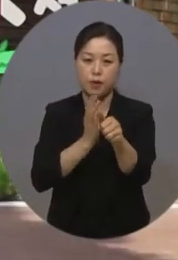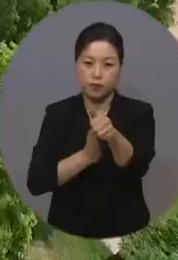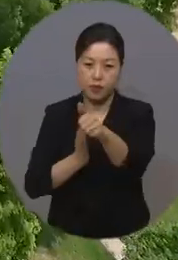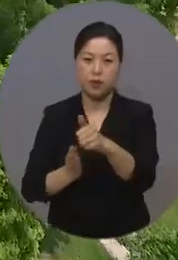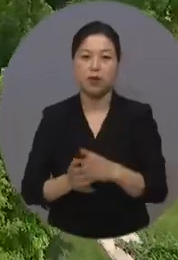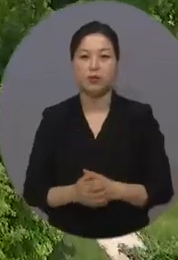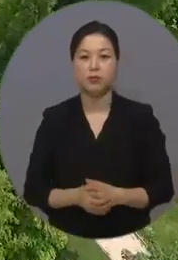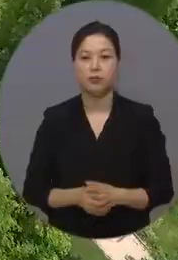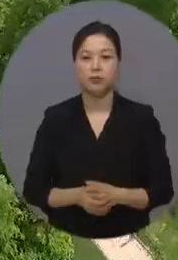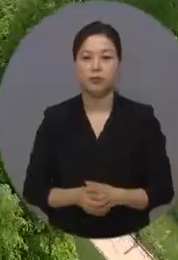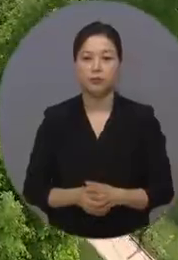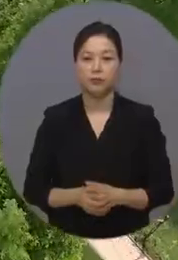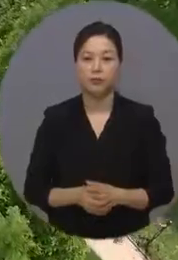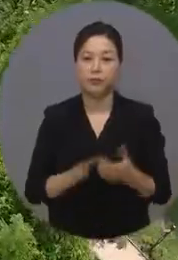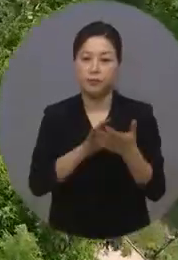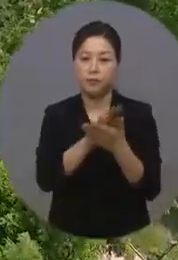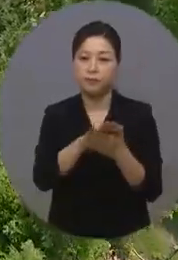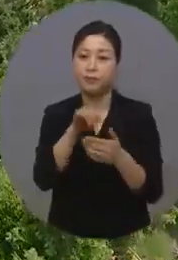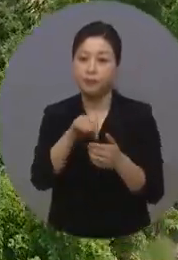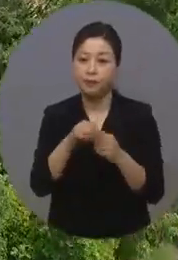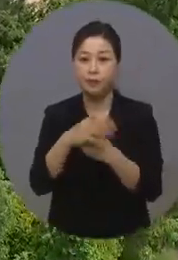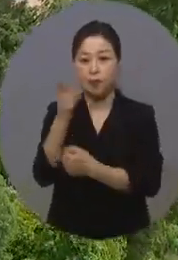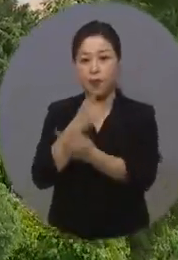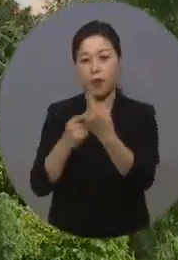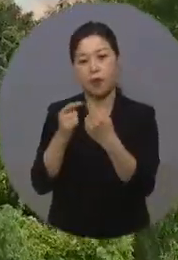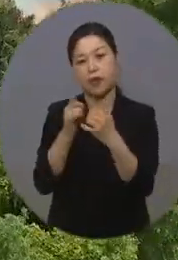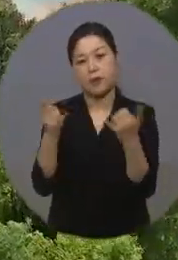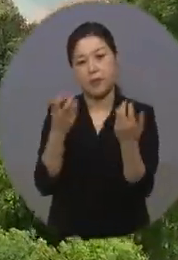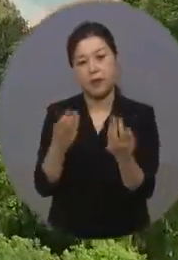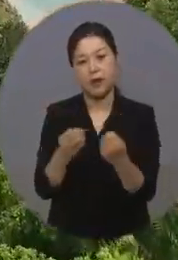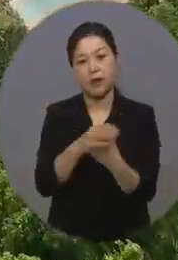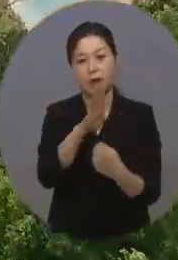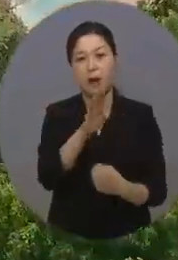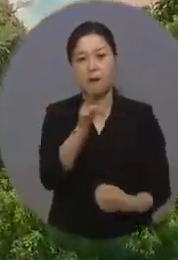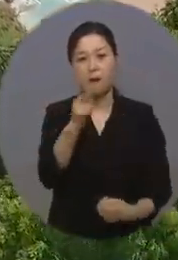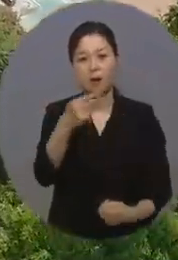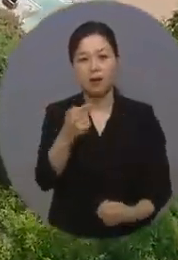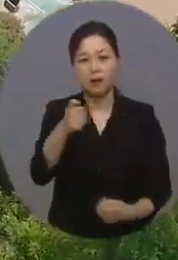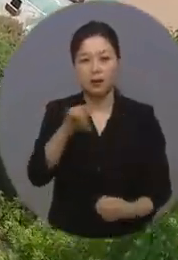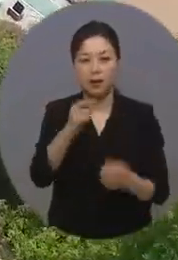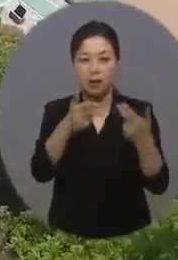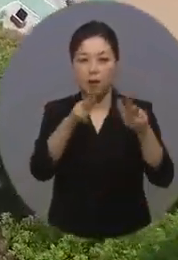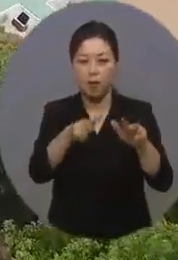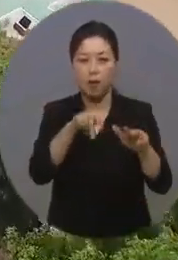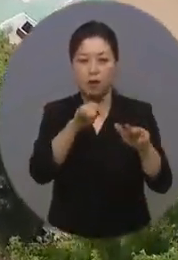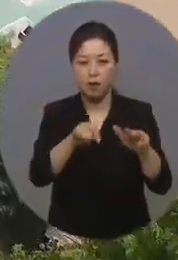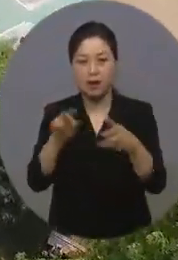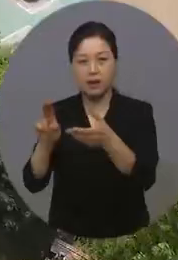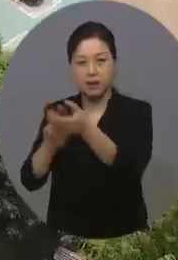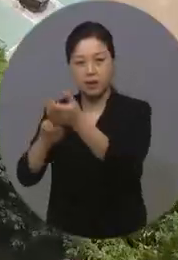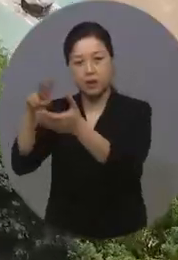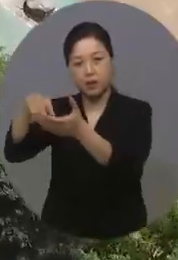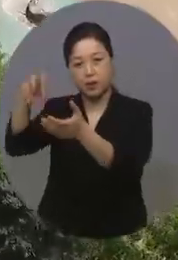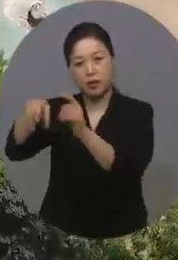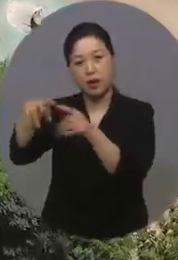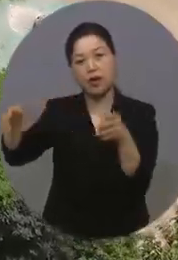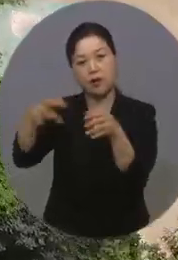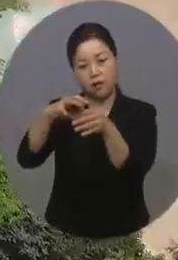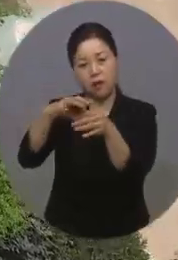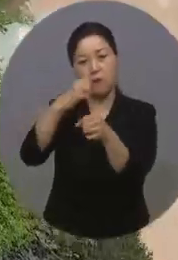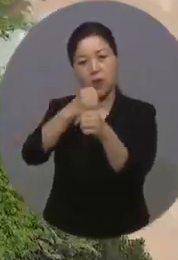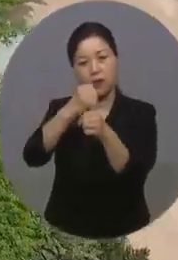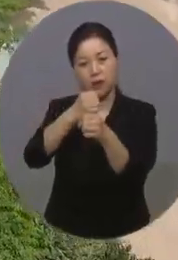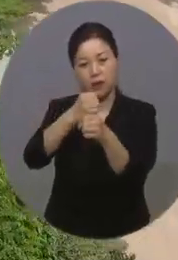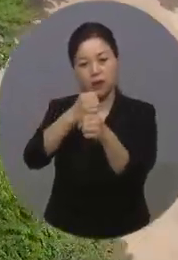좋겠습니다. 특히 이 놀이터는 이용객이 많은 버드네 공원의 기적의 도서관과 연계해 조성돼